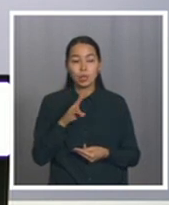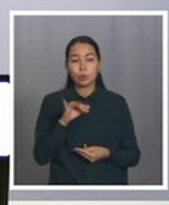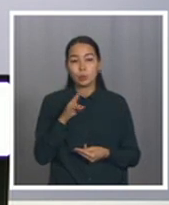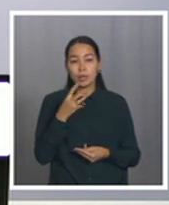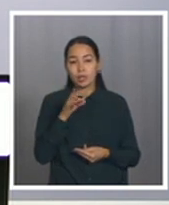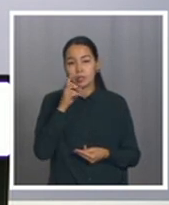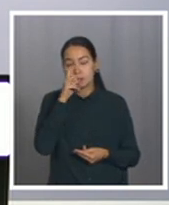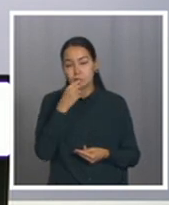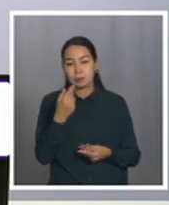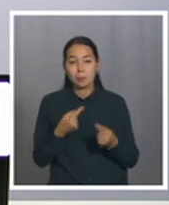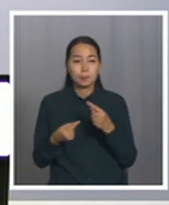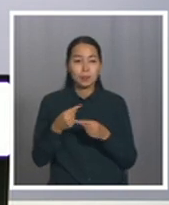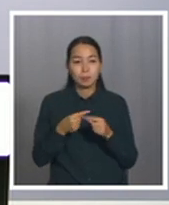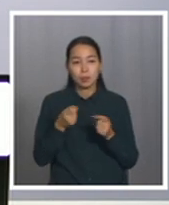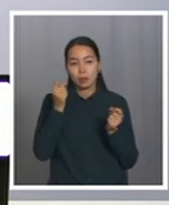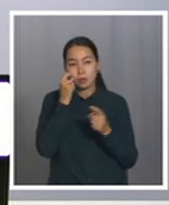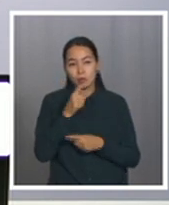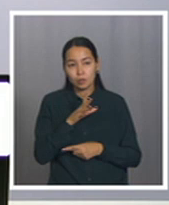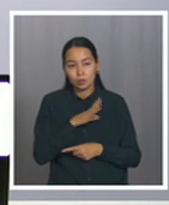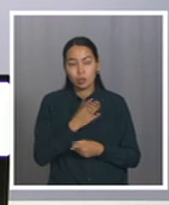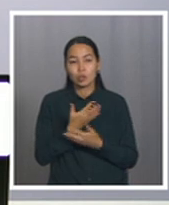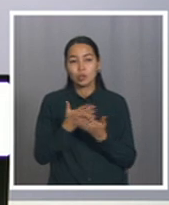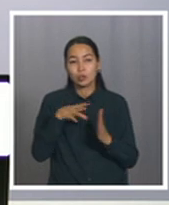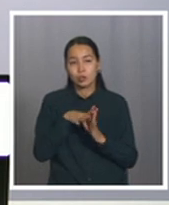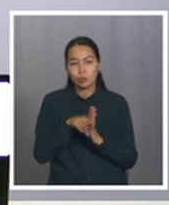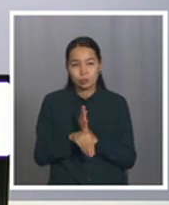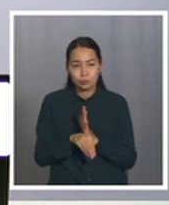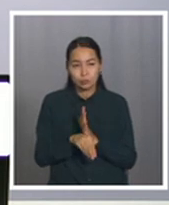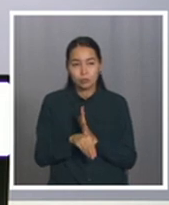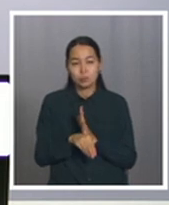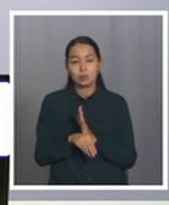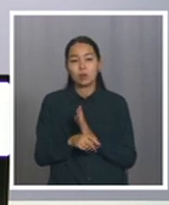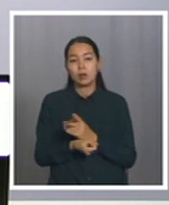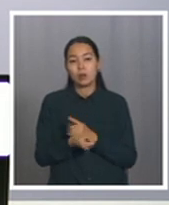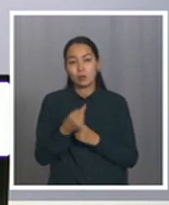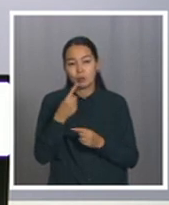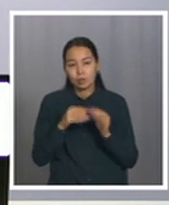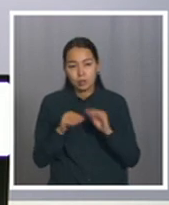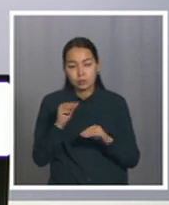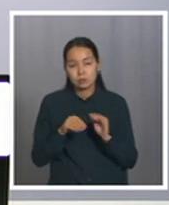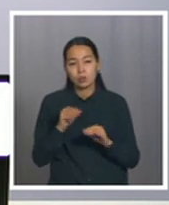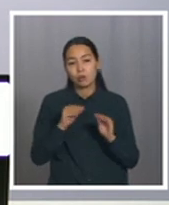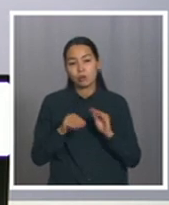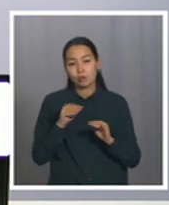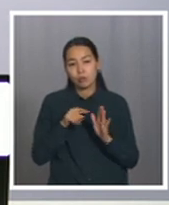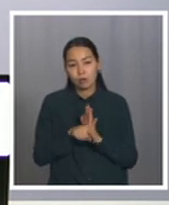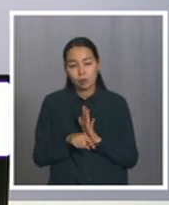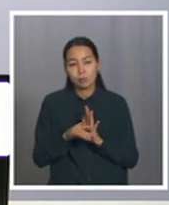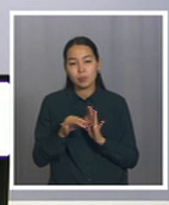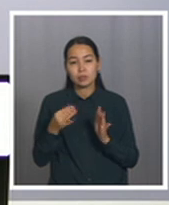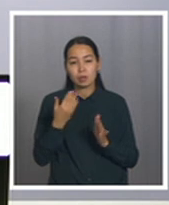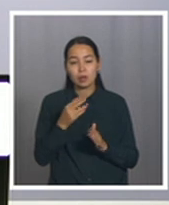бір-бірімен салыстырдық. Олардың құрылымын, құрылысын, құрамын және атқаратын